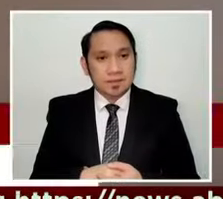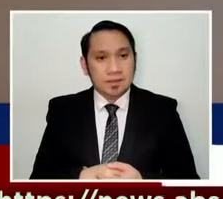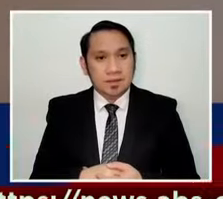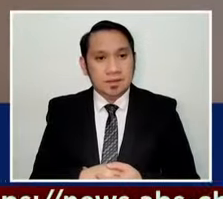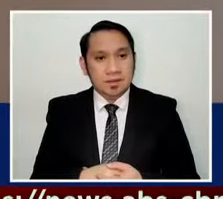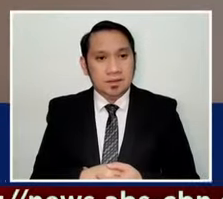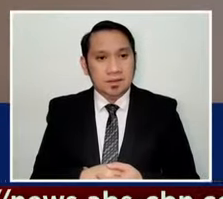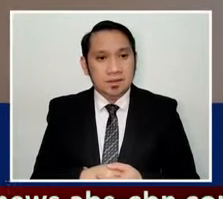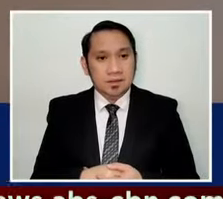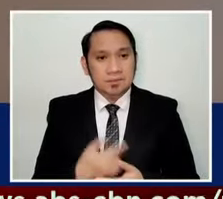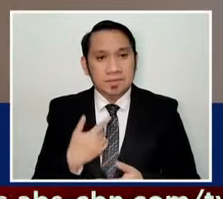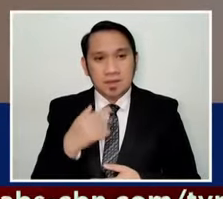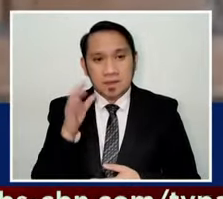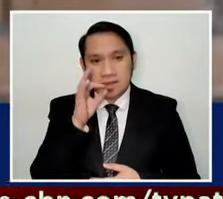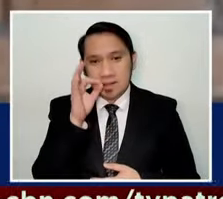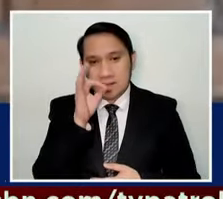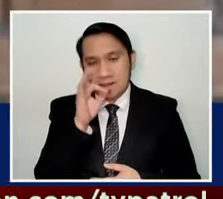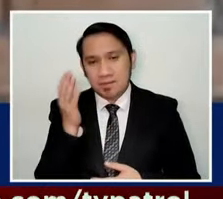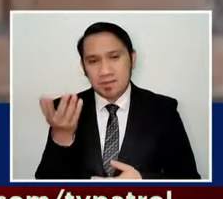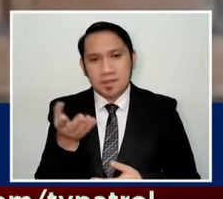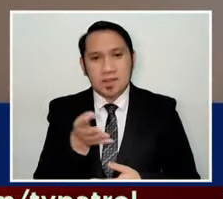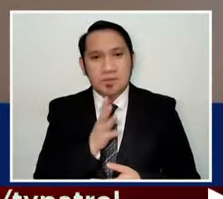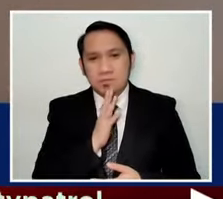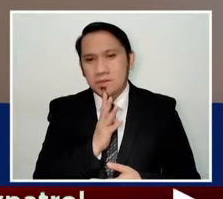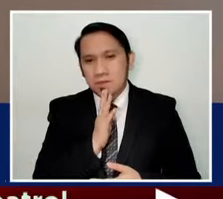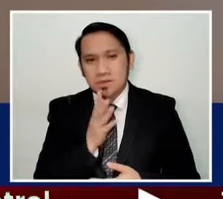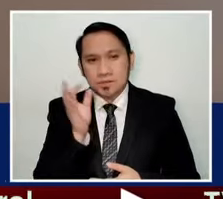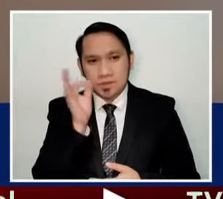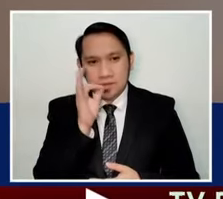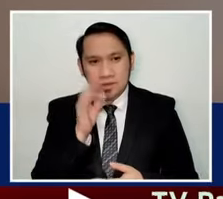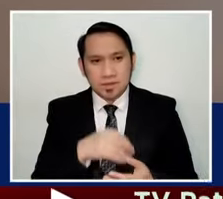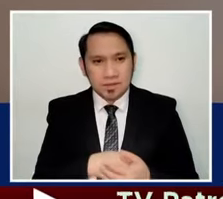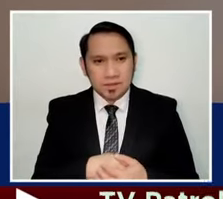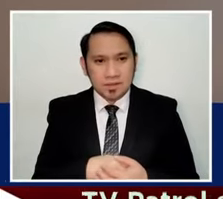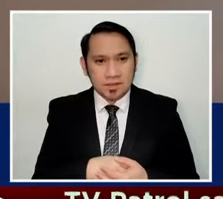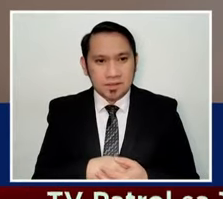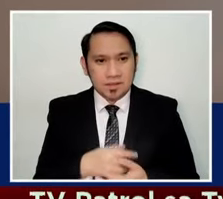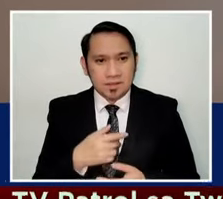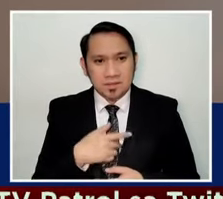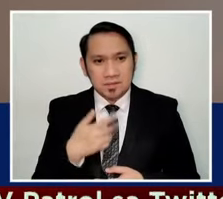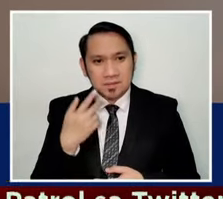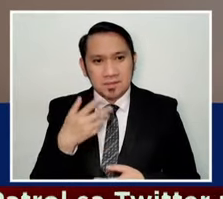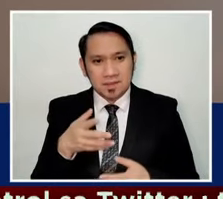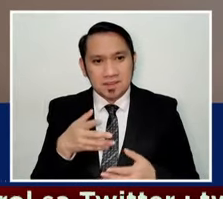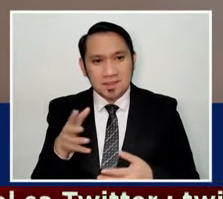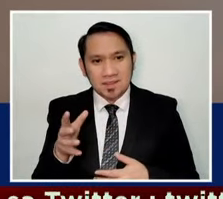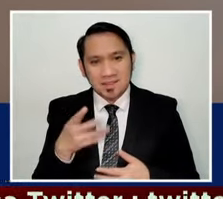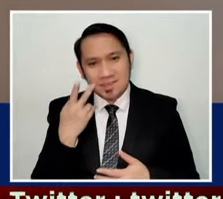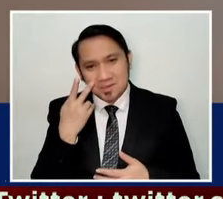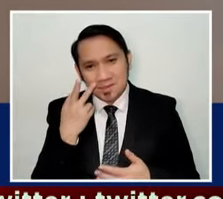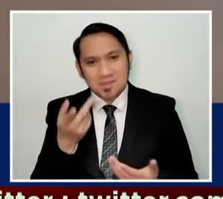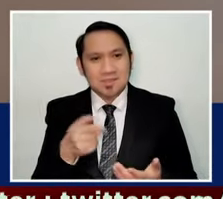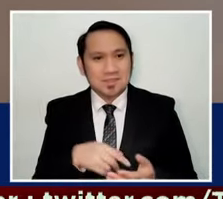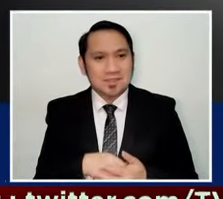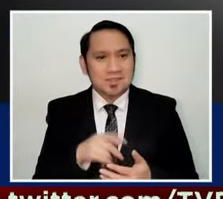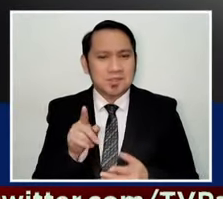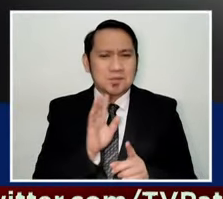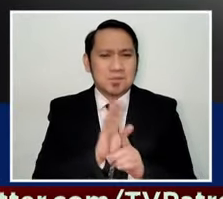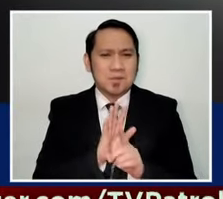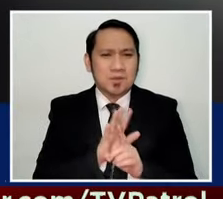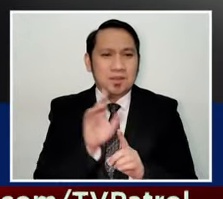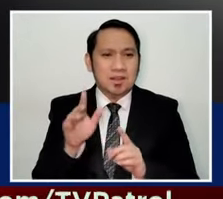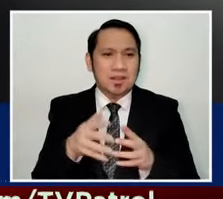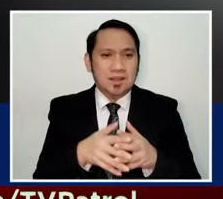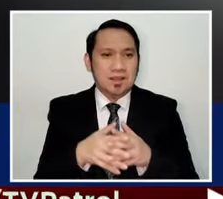But I like the Filipino accent, you know? He's like, hey baby, wait, let me take another look at you. Big hit sa Amerika